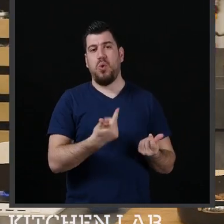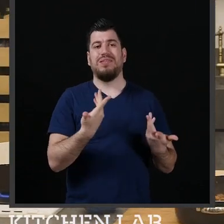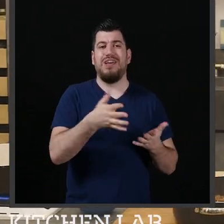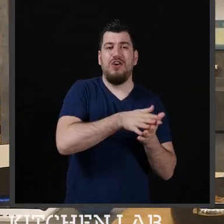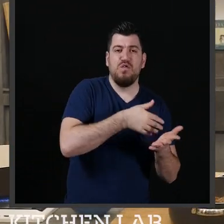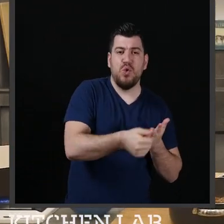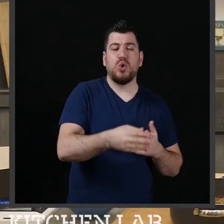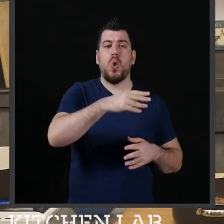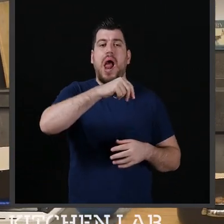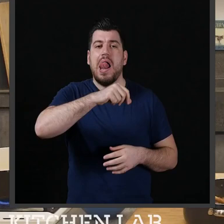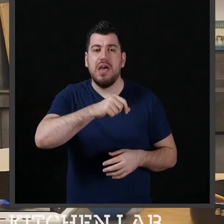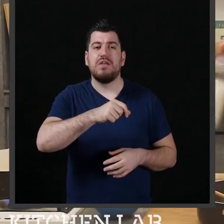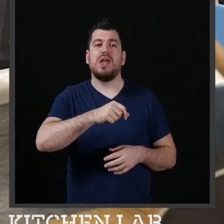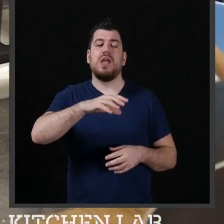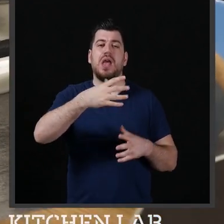αλεύρι, γάλα,